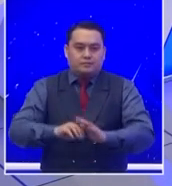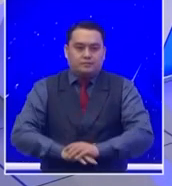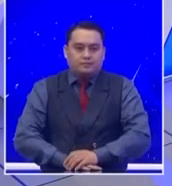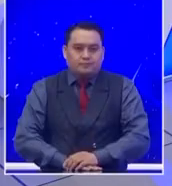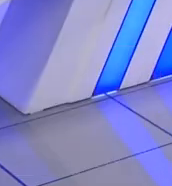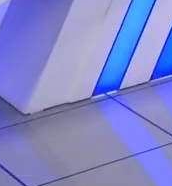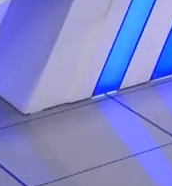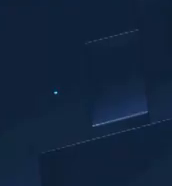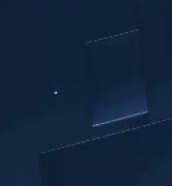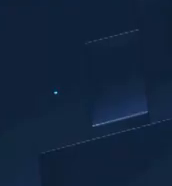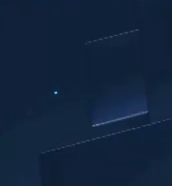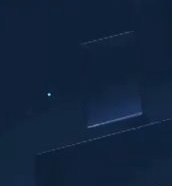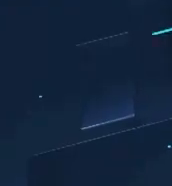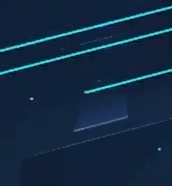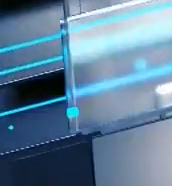сегодня